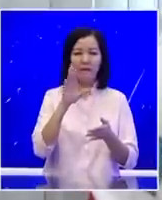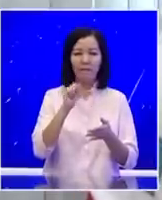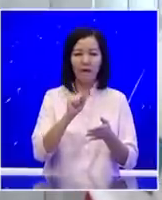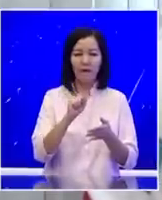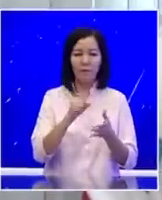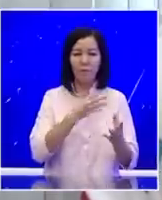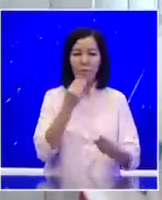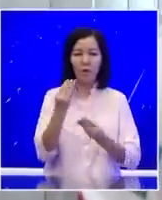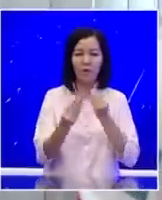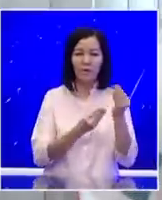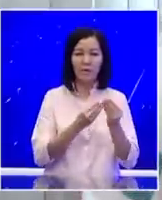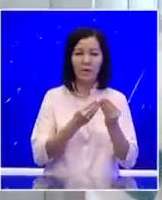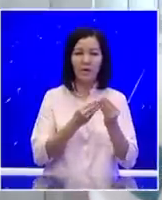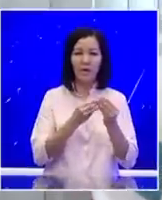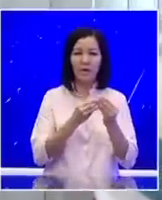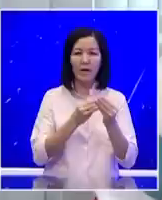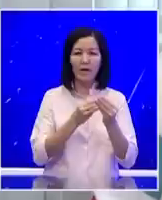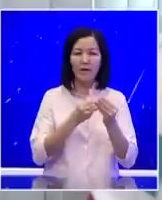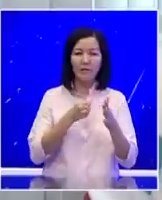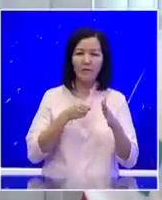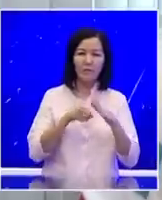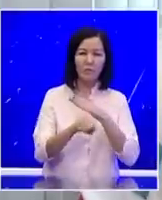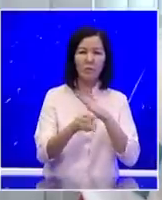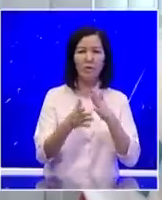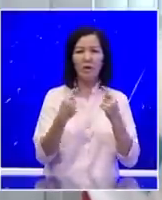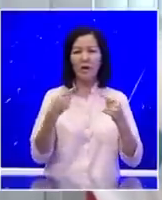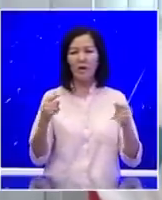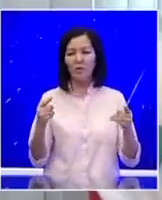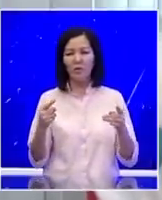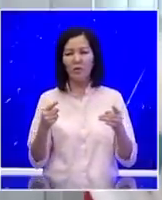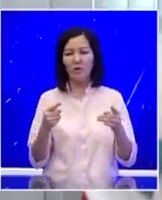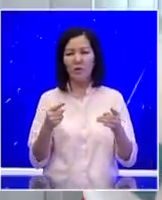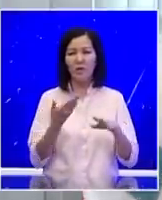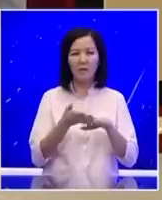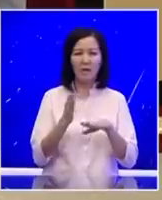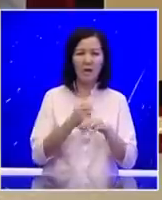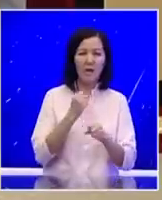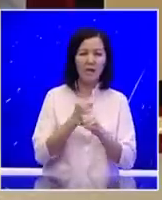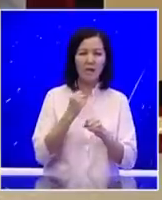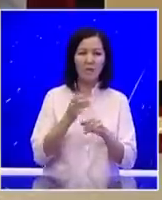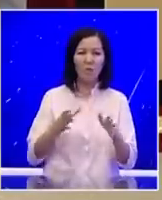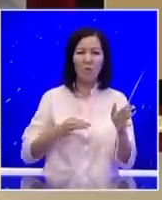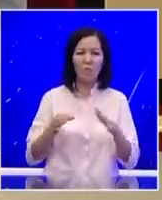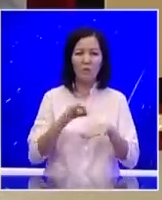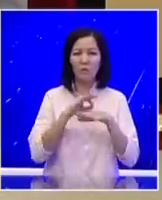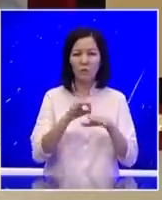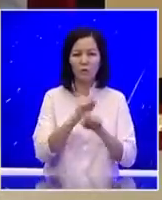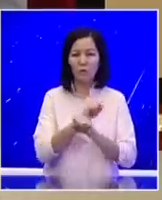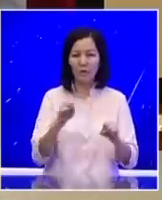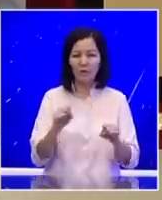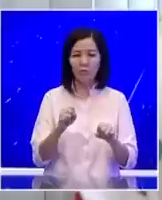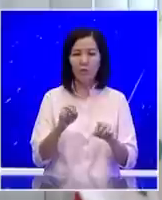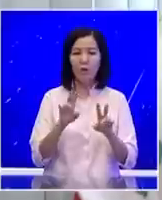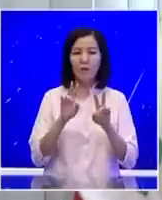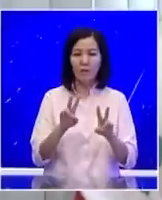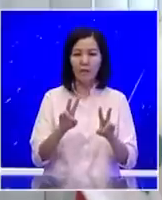аталған ойындардың көбісі атыс шабысқа, зорлық-зомбылыққа бағытталған болғандықтан біз оны қазір облыс көлемінде оны жүргізіп жатқан жоқпыз. Тек қана